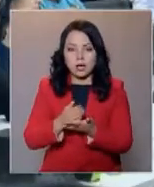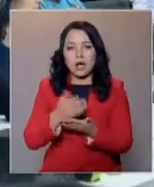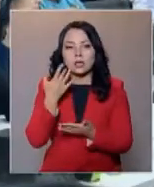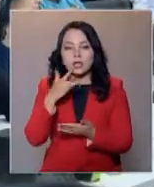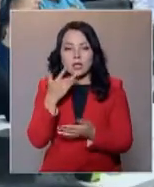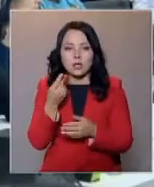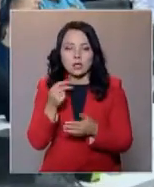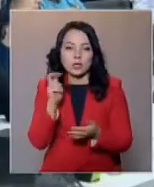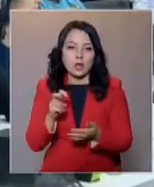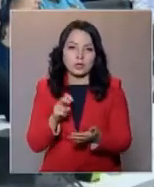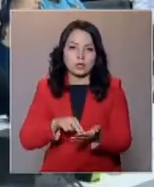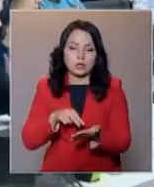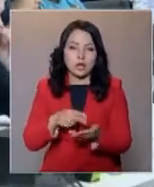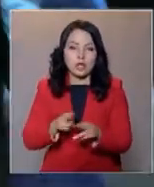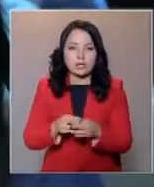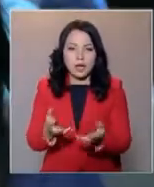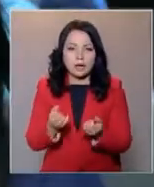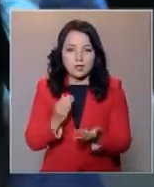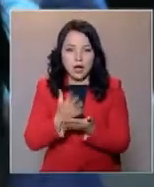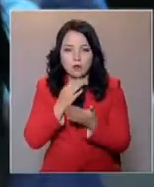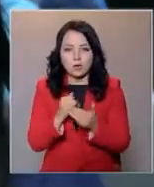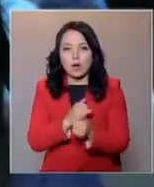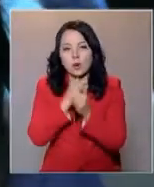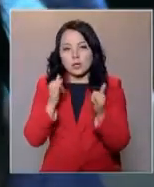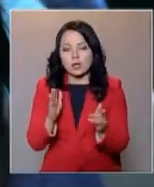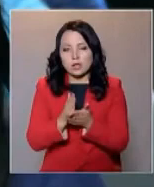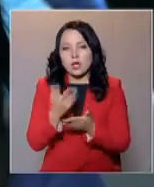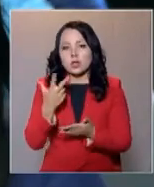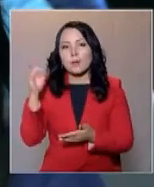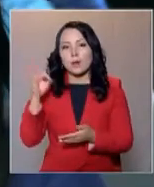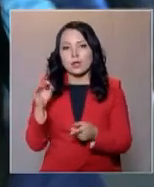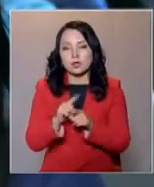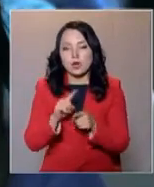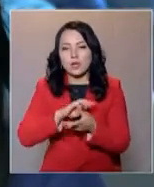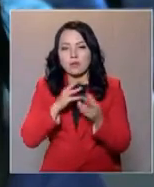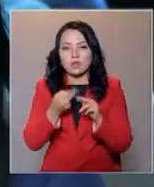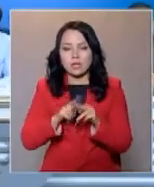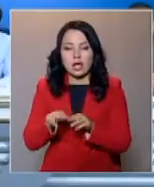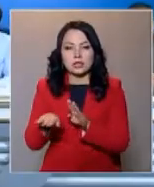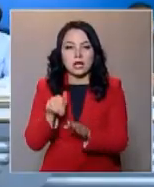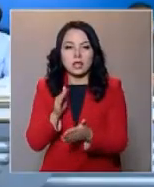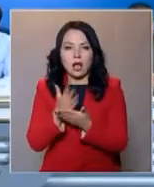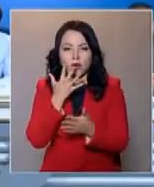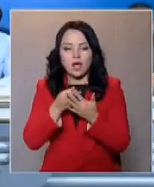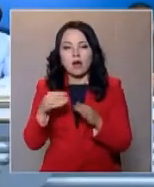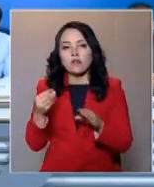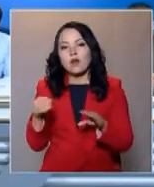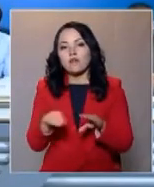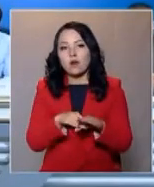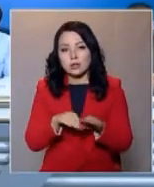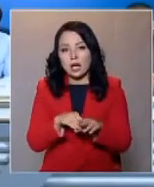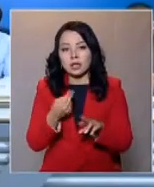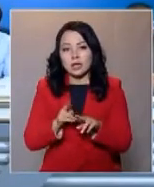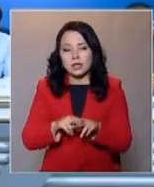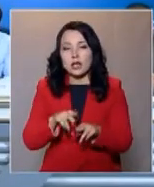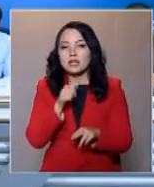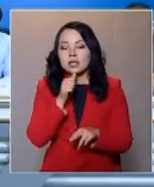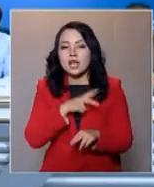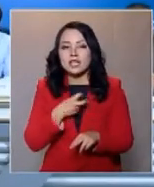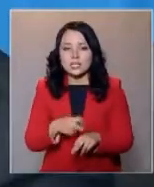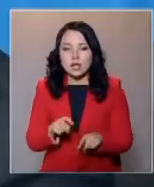иностранной валюте. И доля таких предпринимателей составляет чуть более 3% от всех заемщиков фонда. Впрочем, их денежные